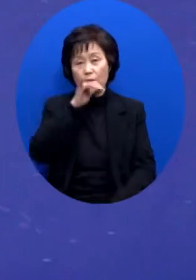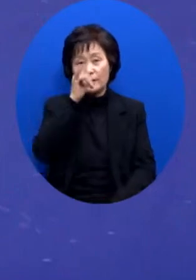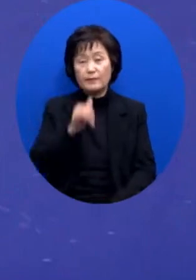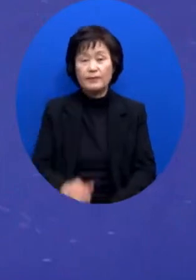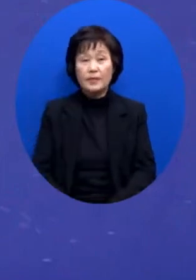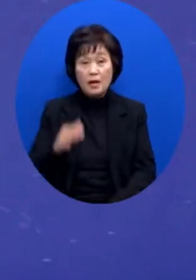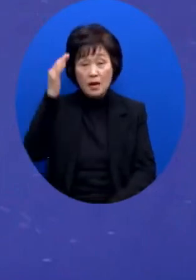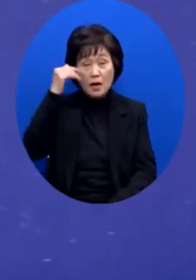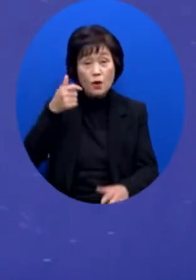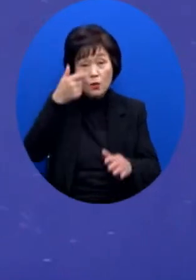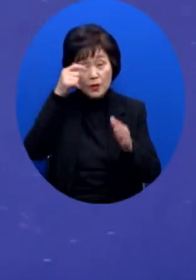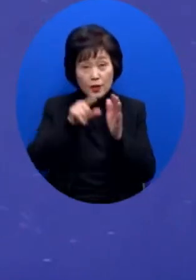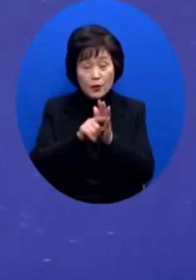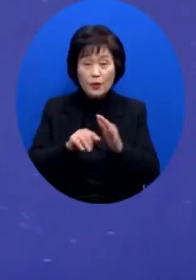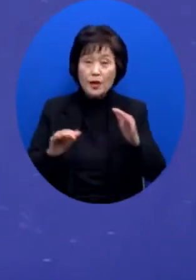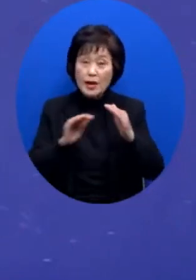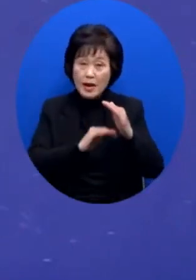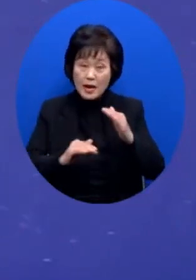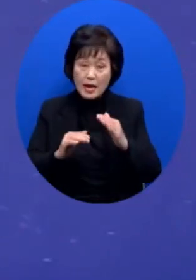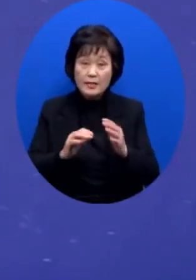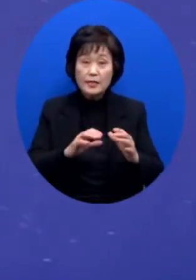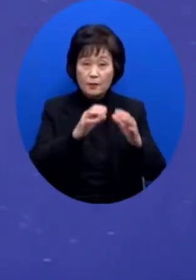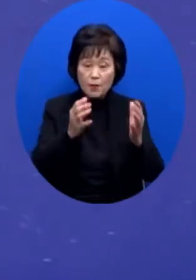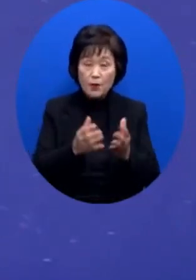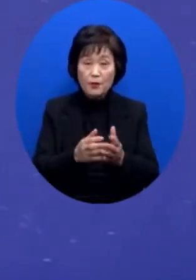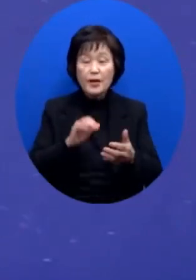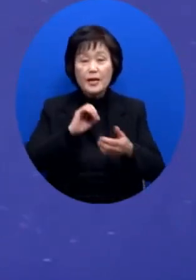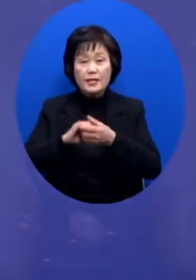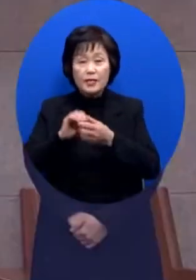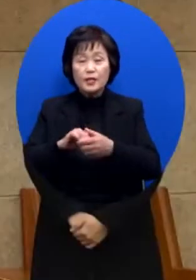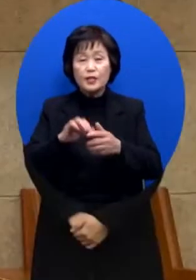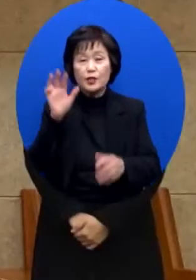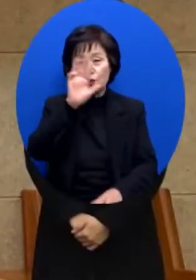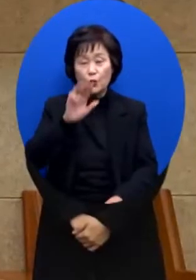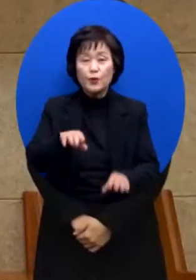한국기독교 가정생활 협회가 정기총회 를 개최했습니다